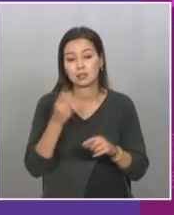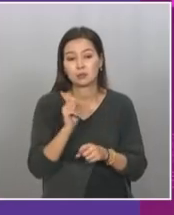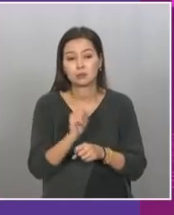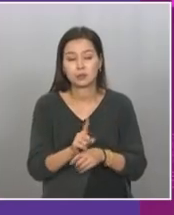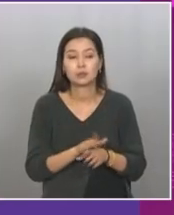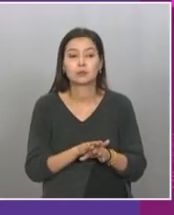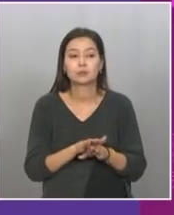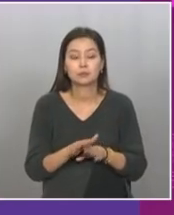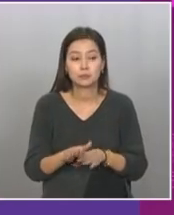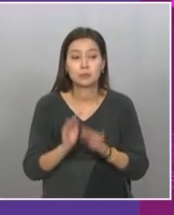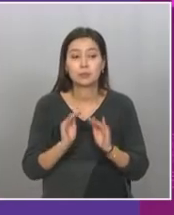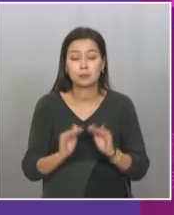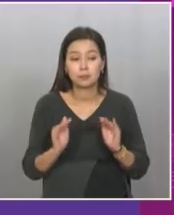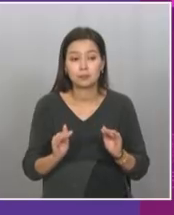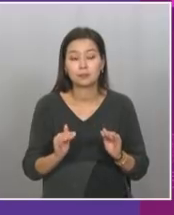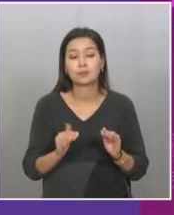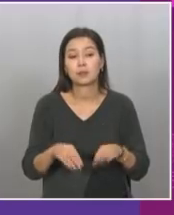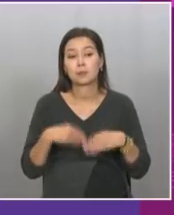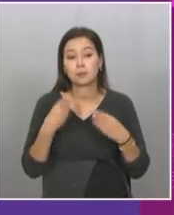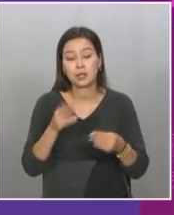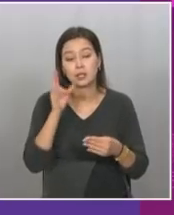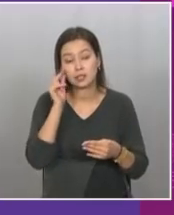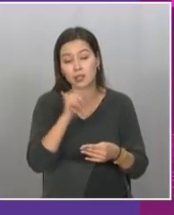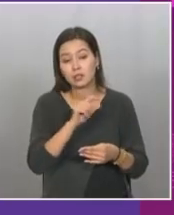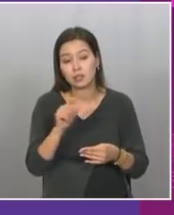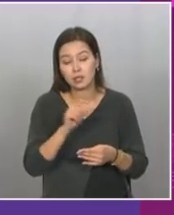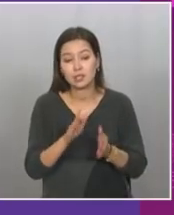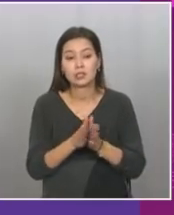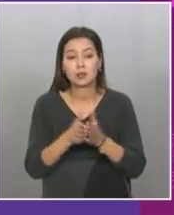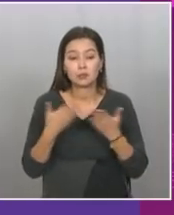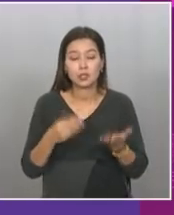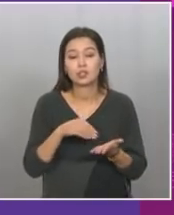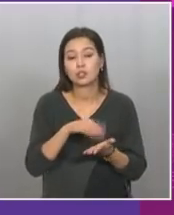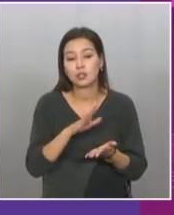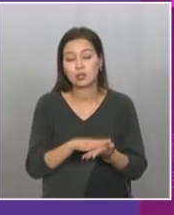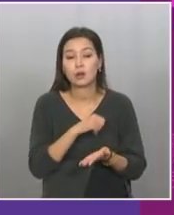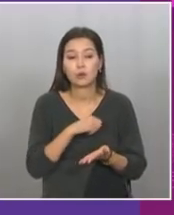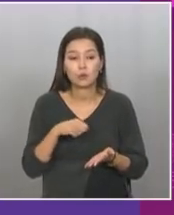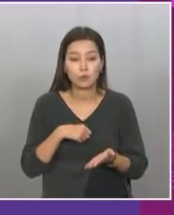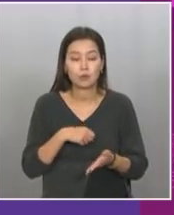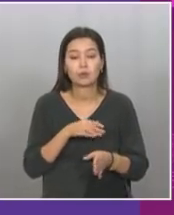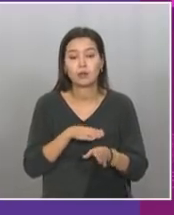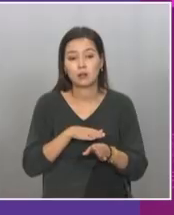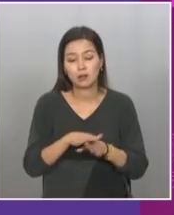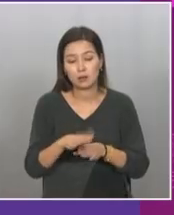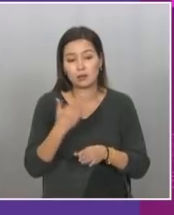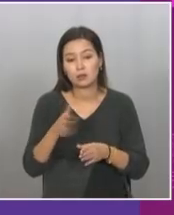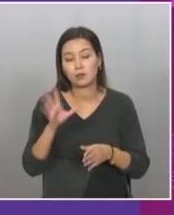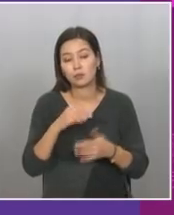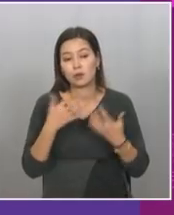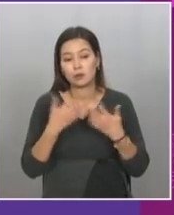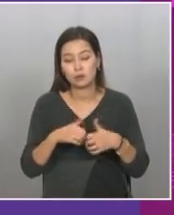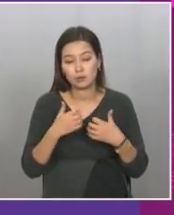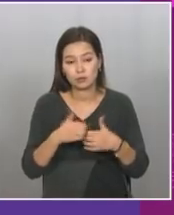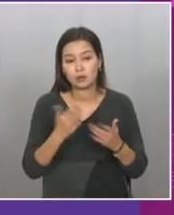орындайық. Балалар, берілген өрнектерді дәптерлеріне жазып, өз беттеріңше өрнектегі амалдардың